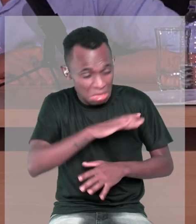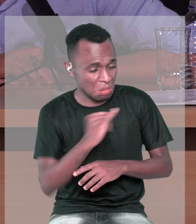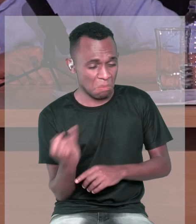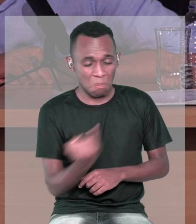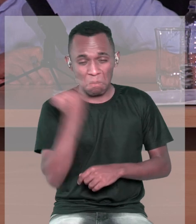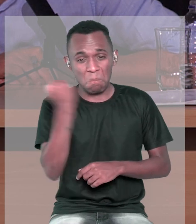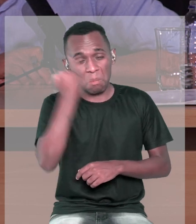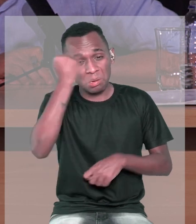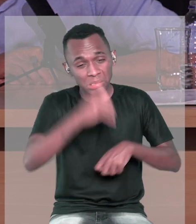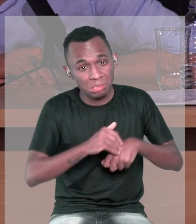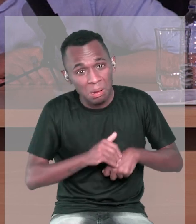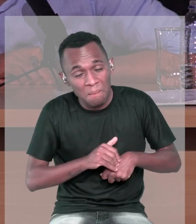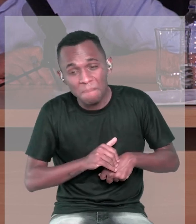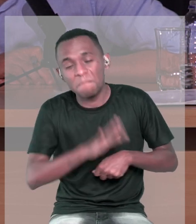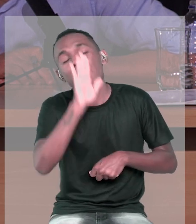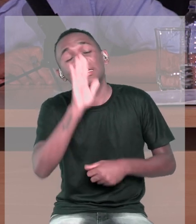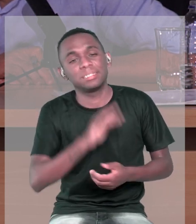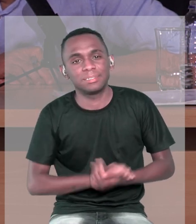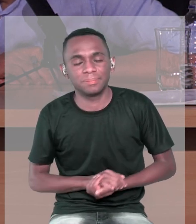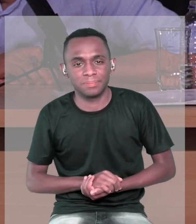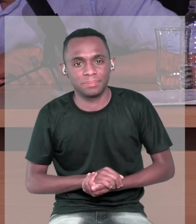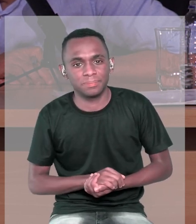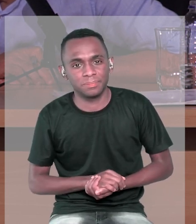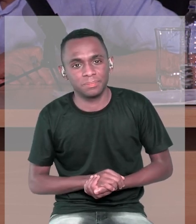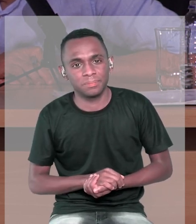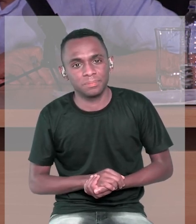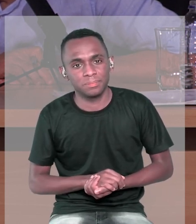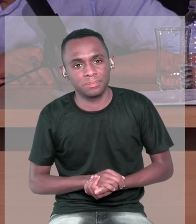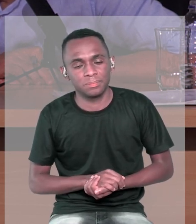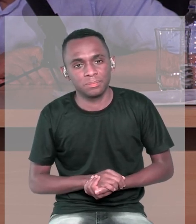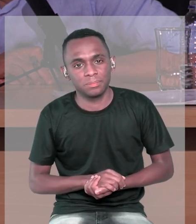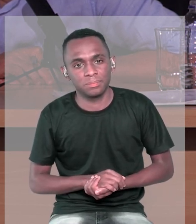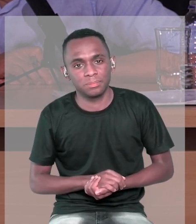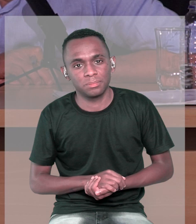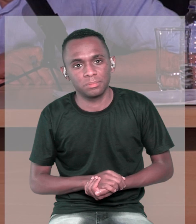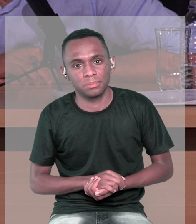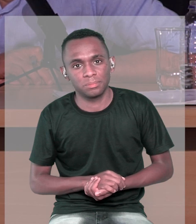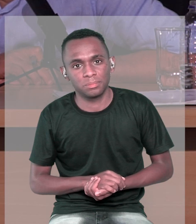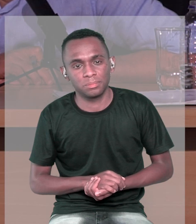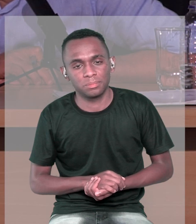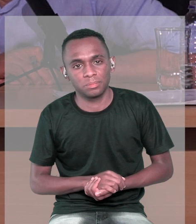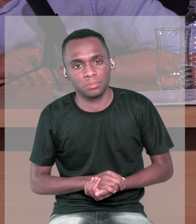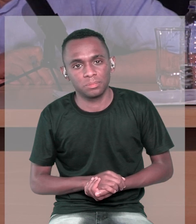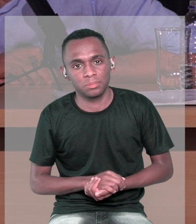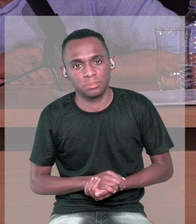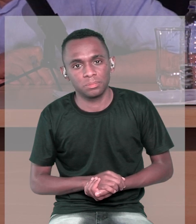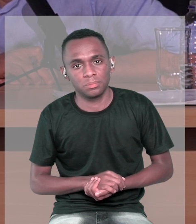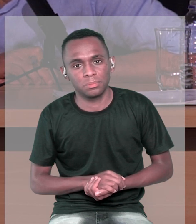privada, Pardon. Donc, quand on la sanctuarise, et c'est quand on la sanctuarise et qu'on la